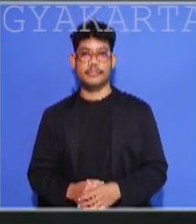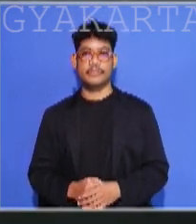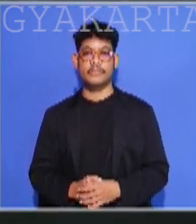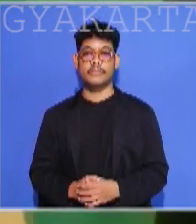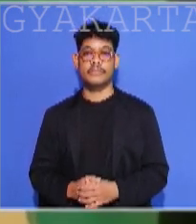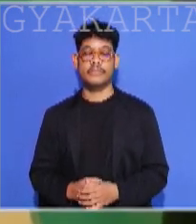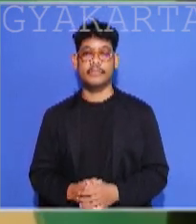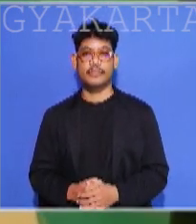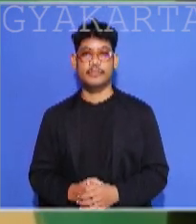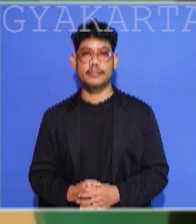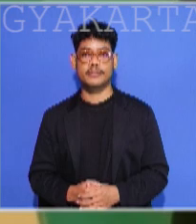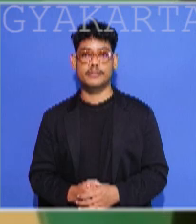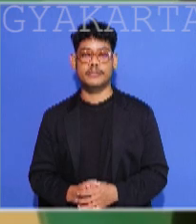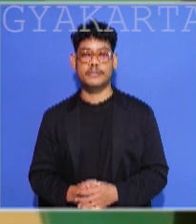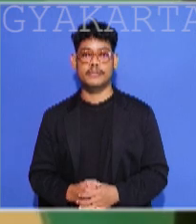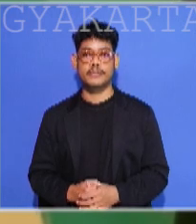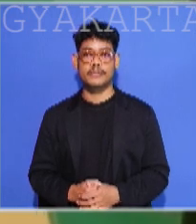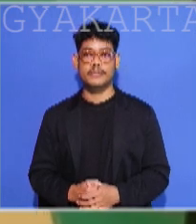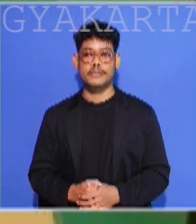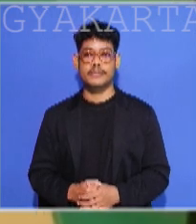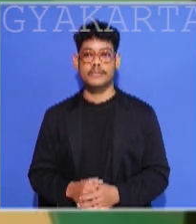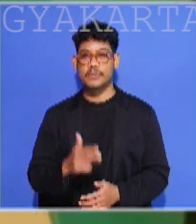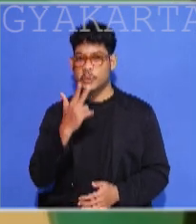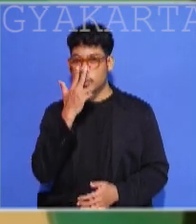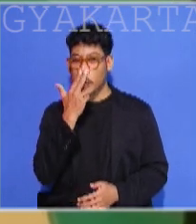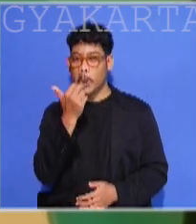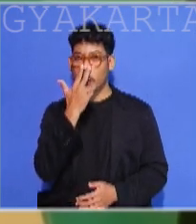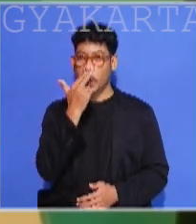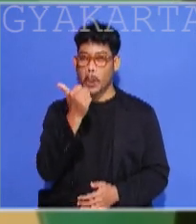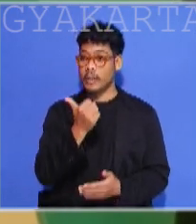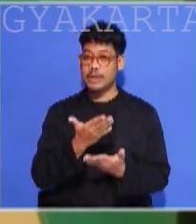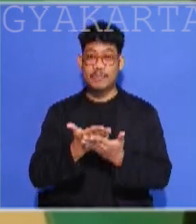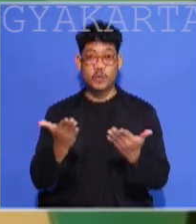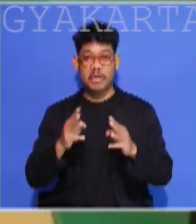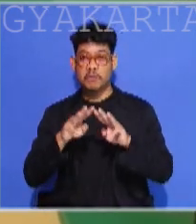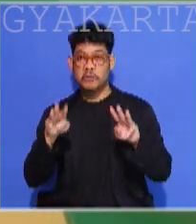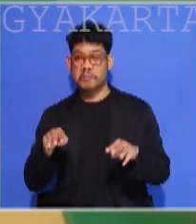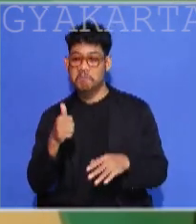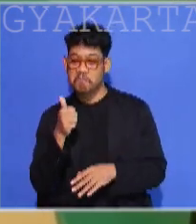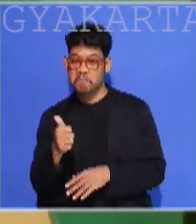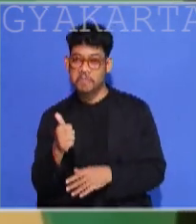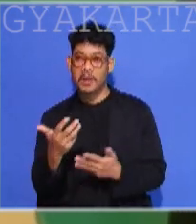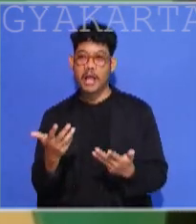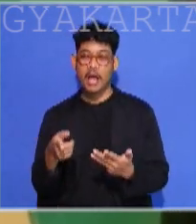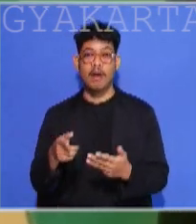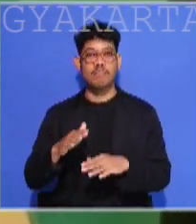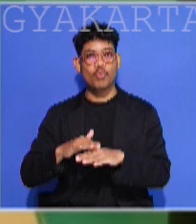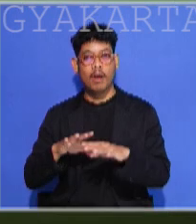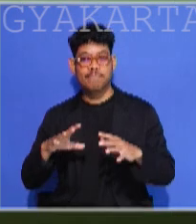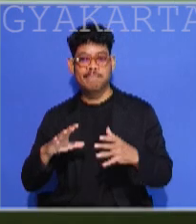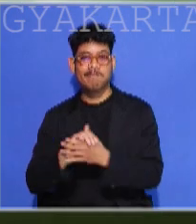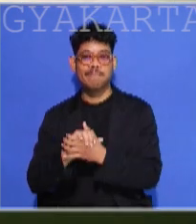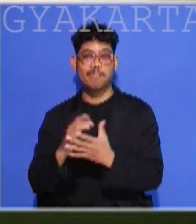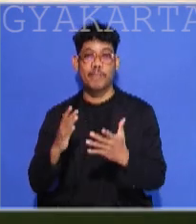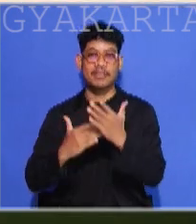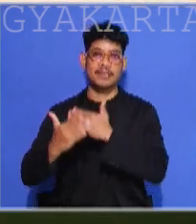nol dengan segala keunikannya intro living Museum Kota Gede berhasil memadukan unsur sejarah